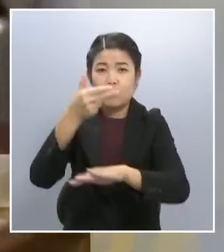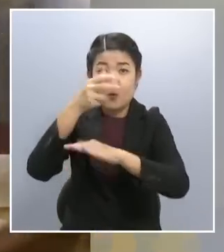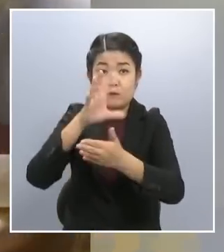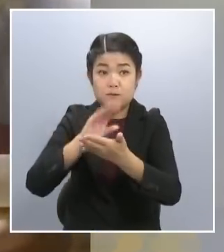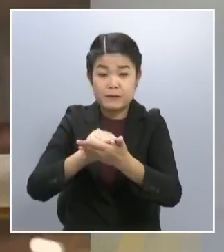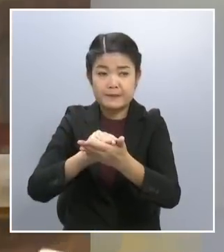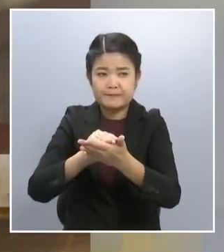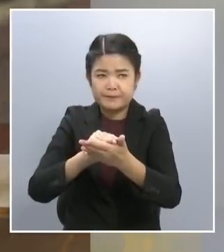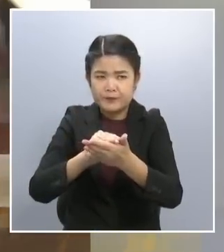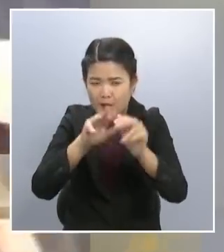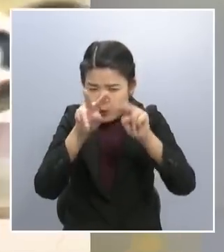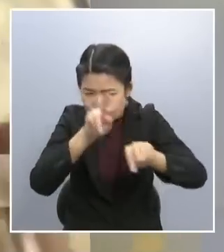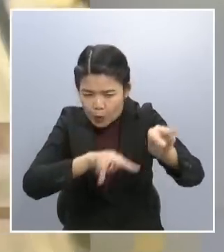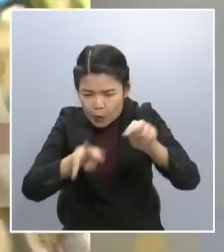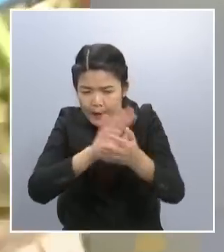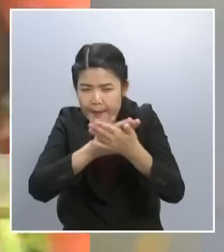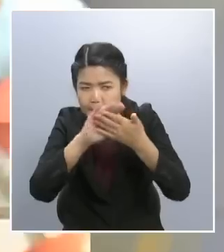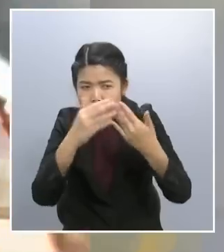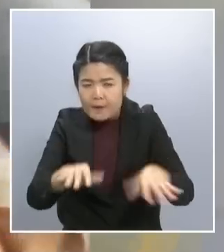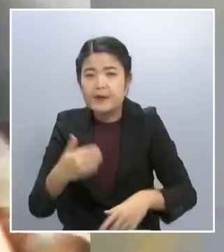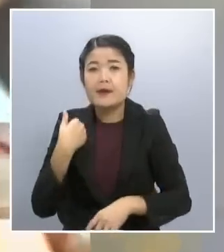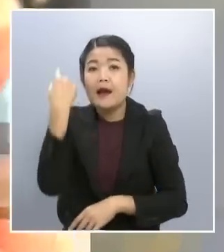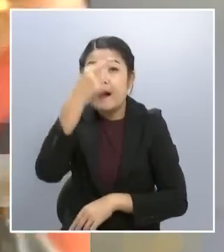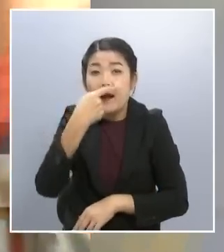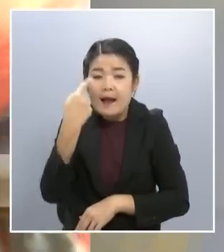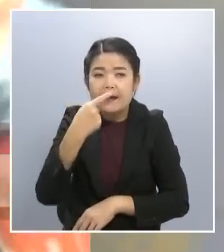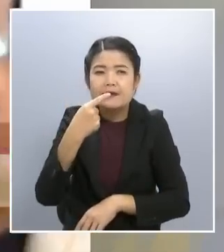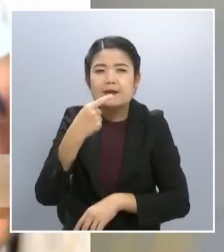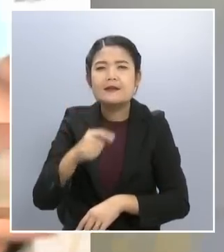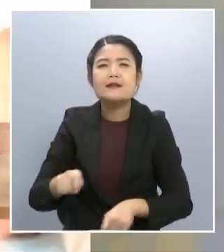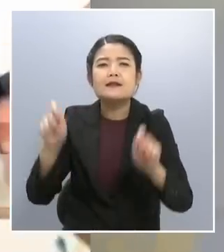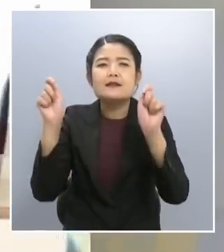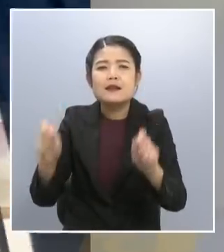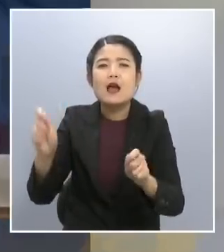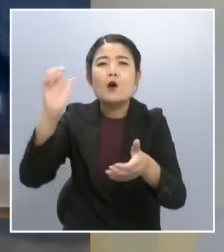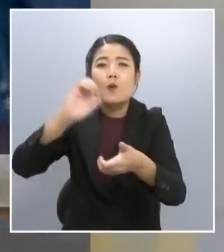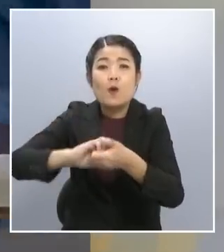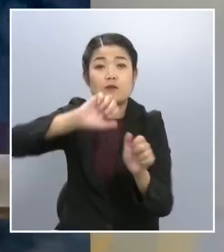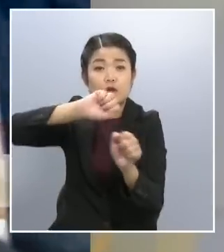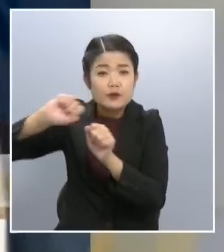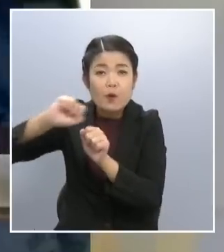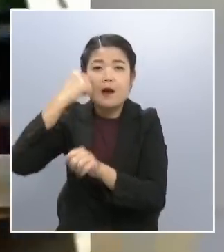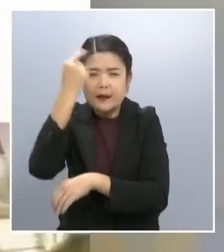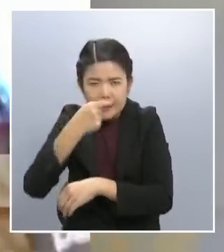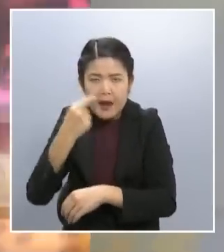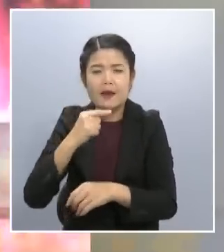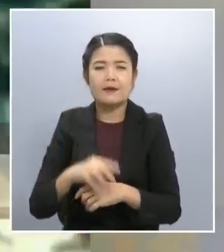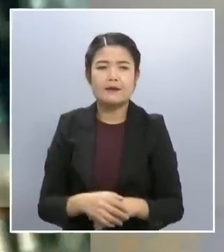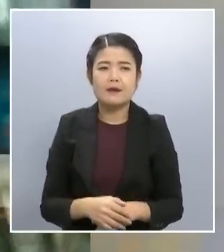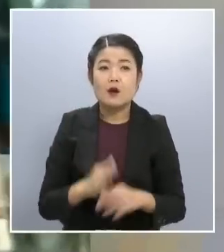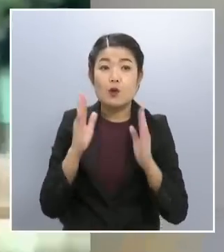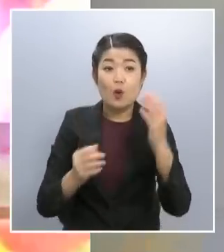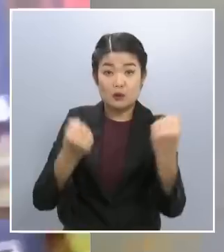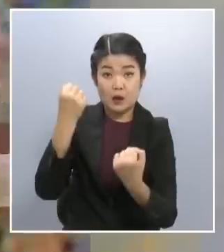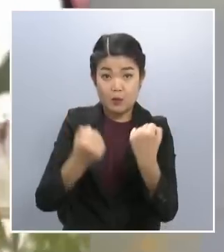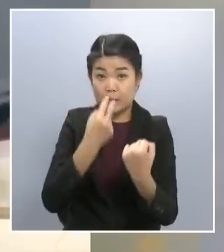ได้ตรวจสอบแล้วก็เป็นกรณีคู่สัญญาซึ่งก็ไล่เรียงว่าเป็นใครอย่างไรแล้วก็ตรวจสอบทราบว่าพนักงานขับรถ